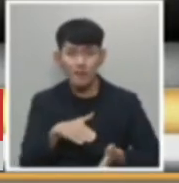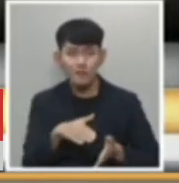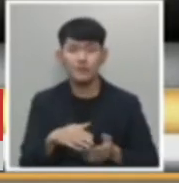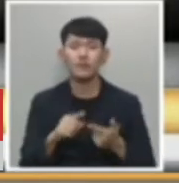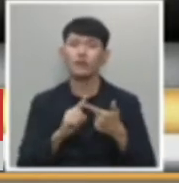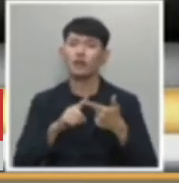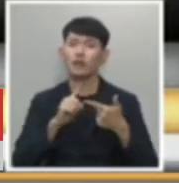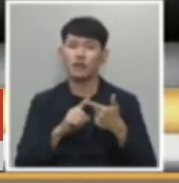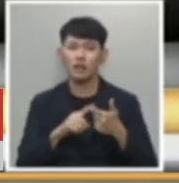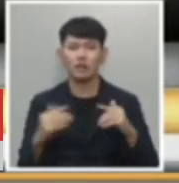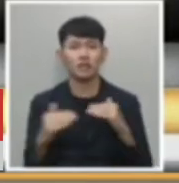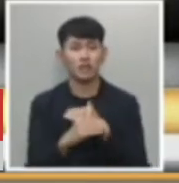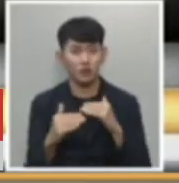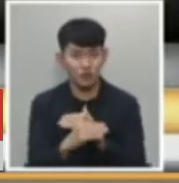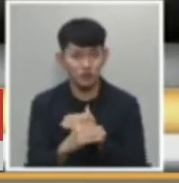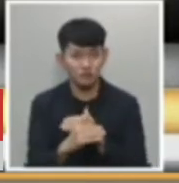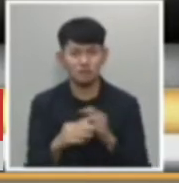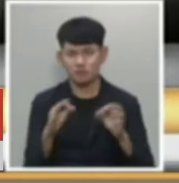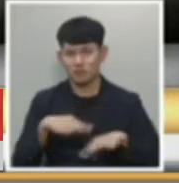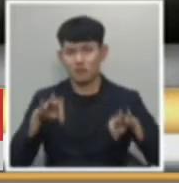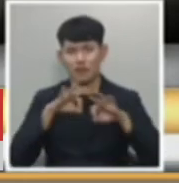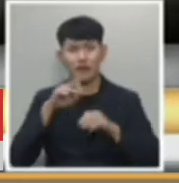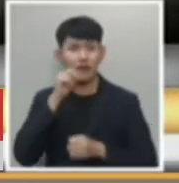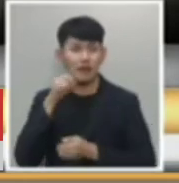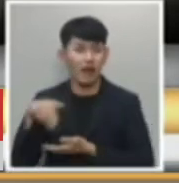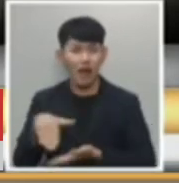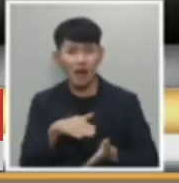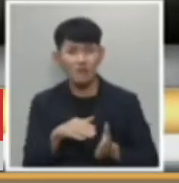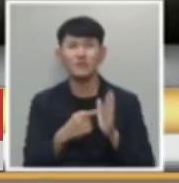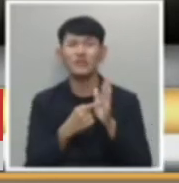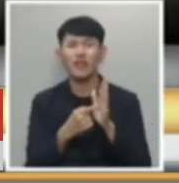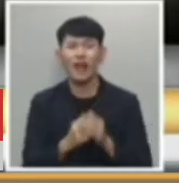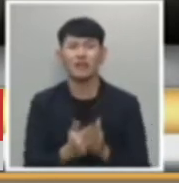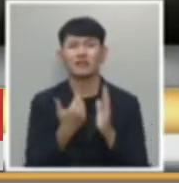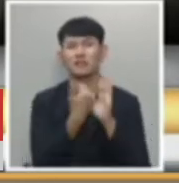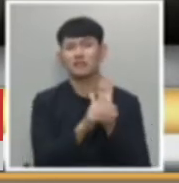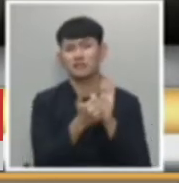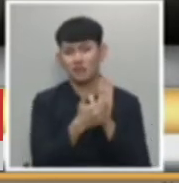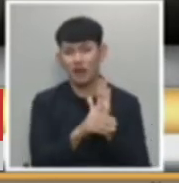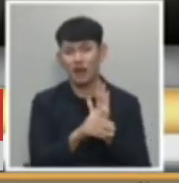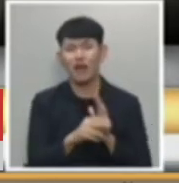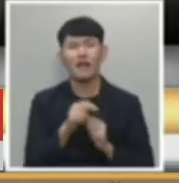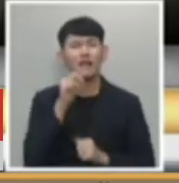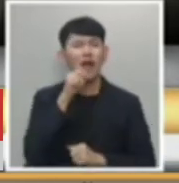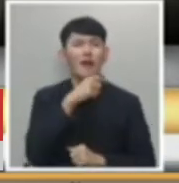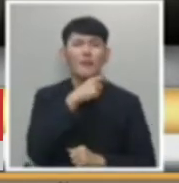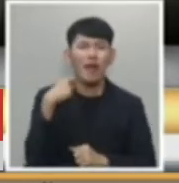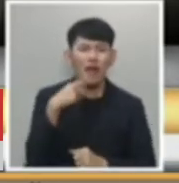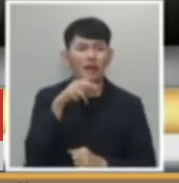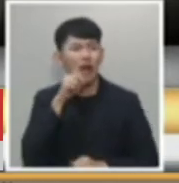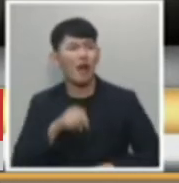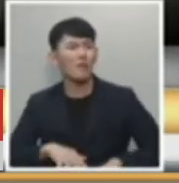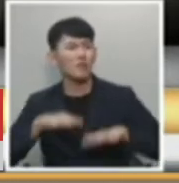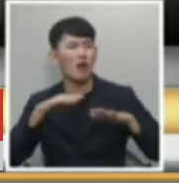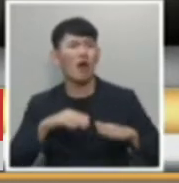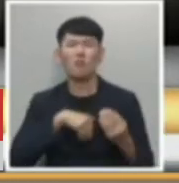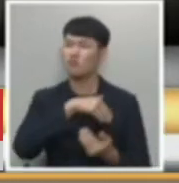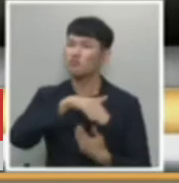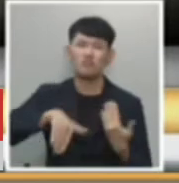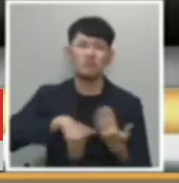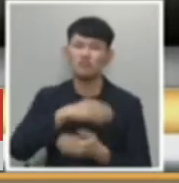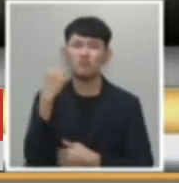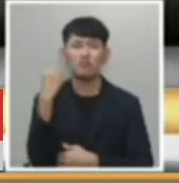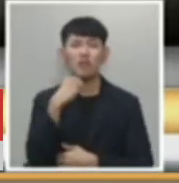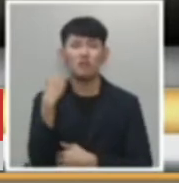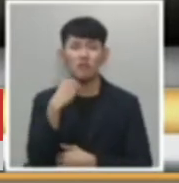นะครับโดยเฉพาะระบบชนประทานอีสานนี่นะครับเรื่องของเดี๋ยวก็ภัยแล้งเดี๋ยวก็น้ำท่วมนะครับ